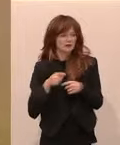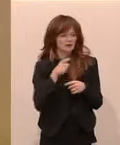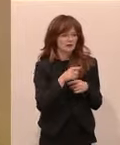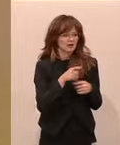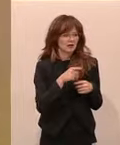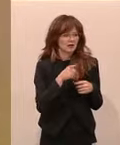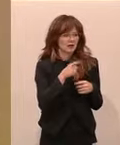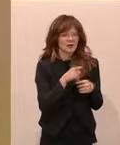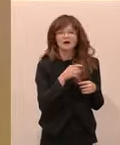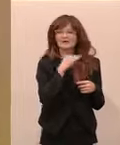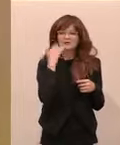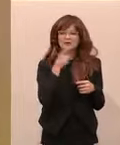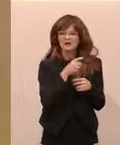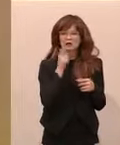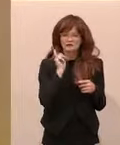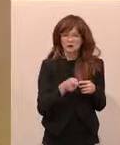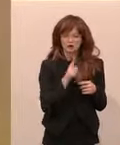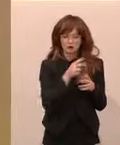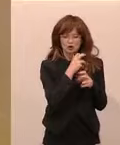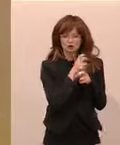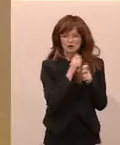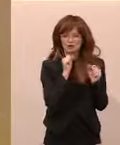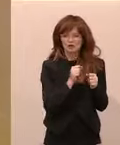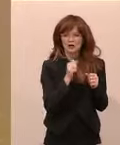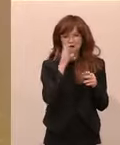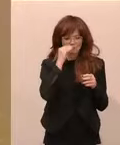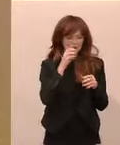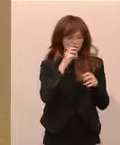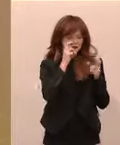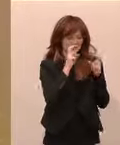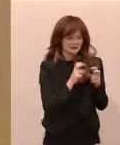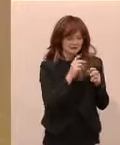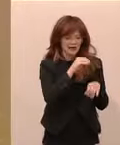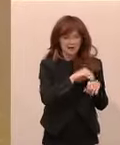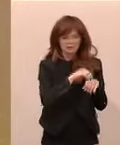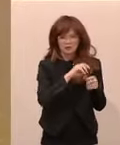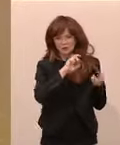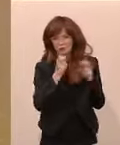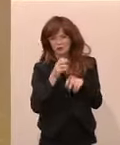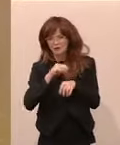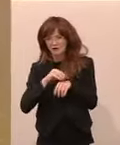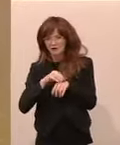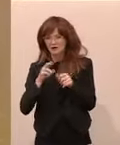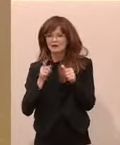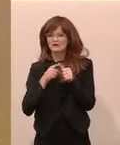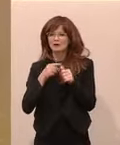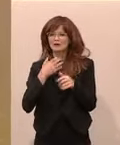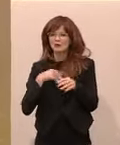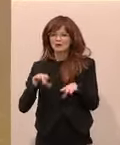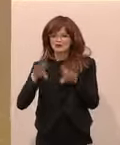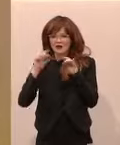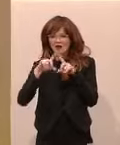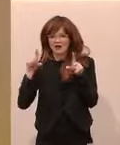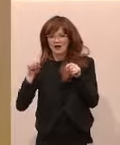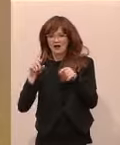um. Es geht darum, wenn wir für die Europawahl eine Wahlkarte beantragen können, eine Ansuchen über eine Gemeindewohnung stellen wollen, auch